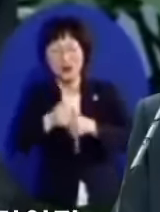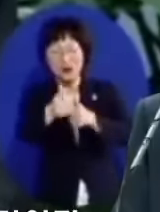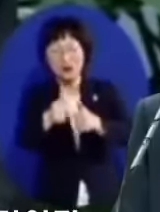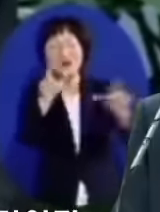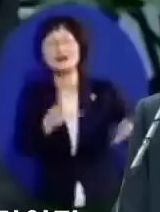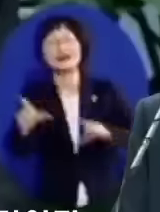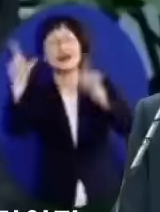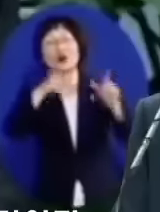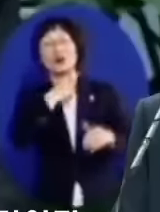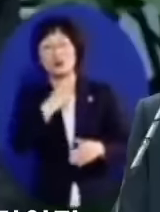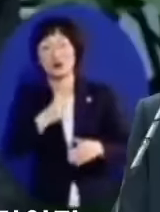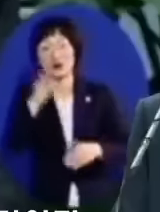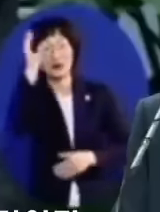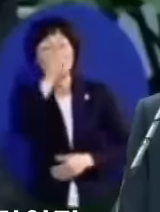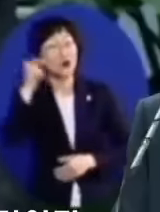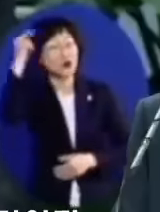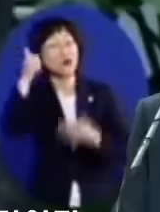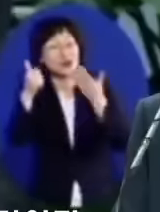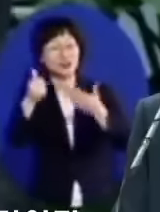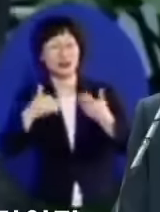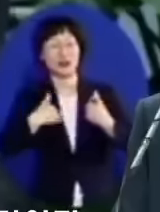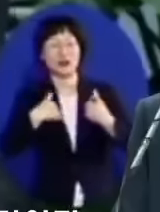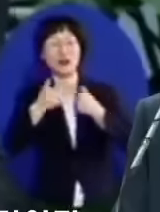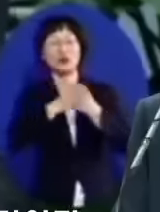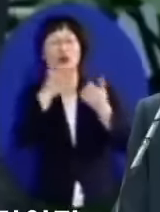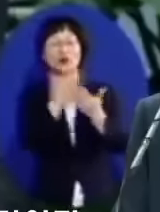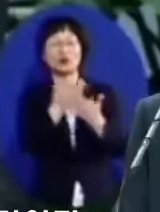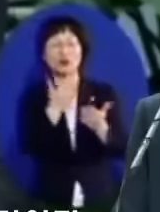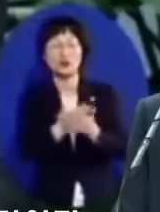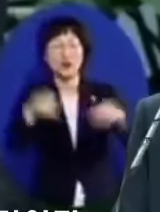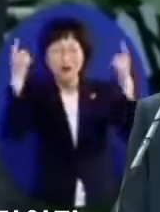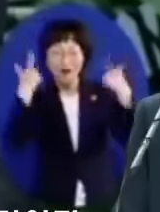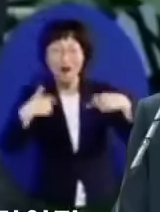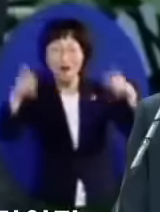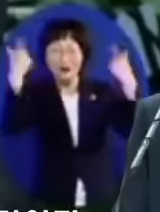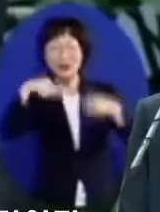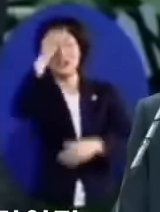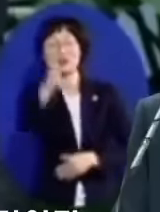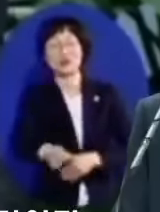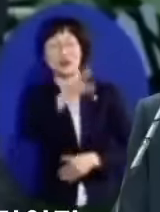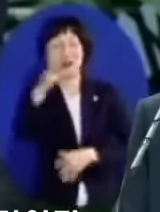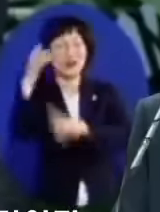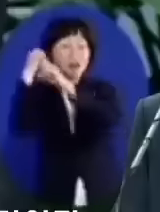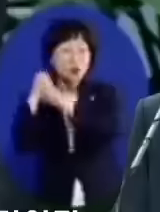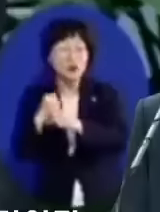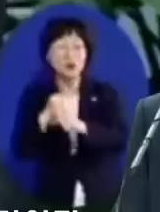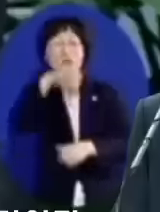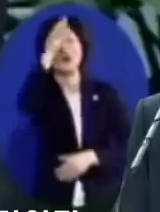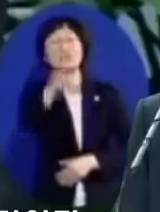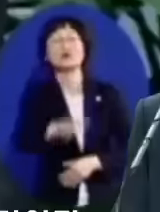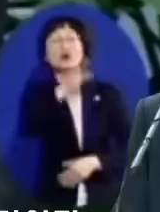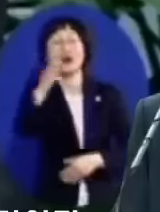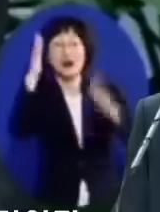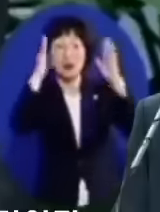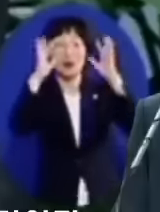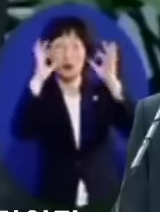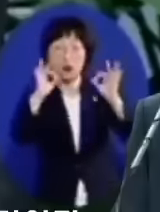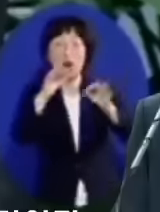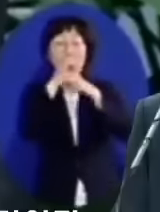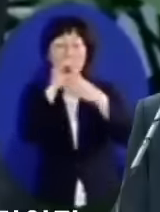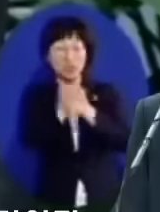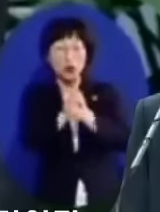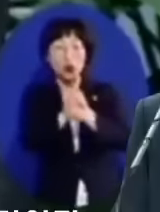원합니다. 성령께서 나를 도와주시옵소서. 언제나 십자가를 걸머지고 십자가를 바라보고 기도하면